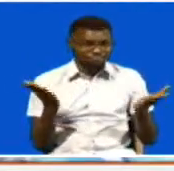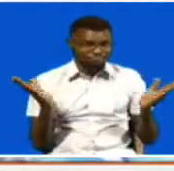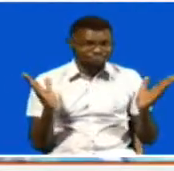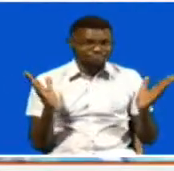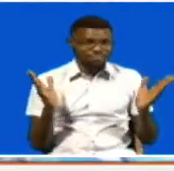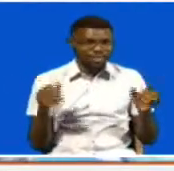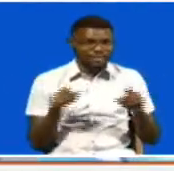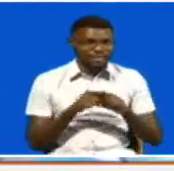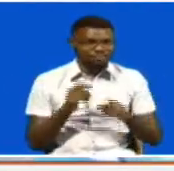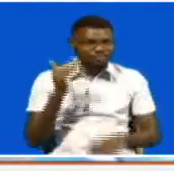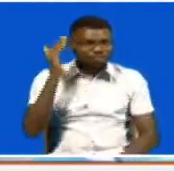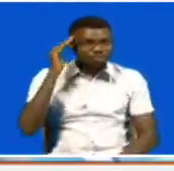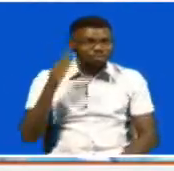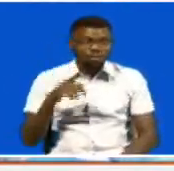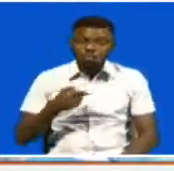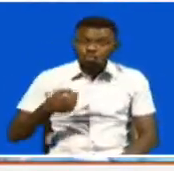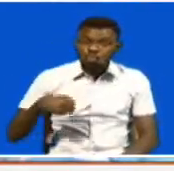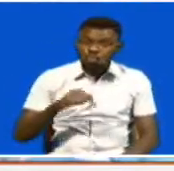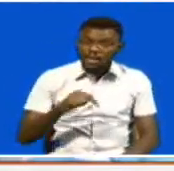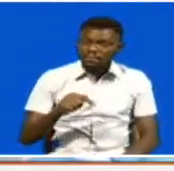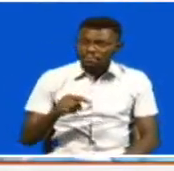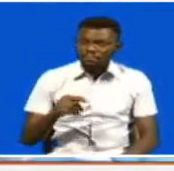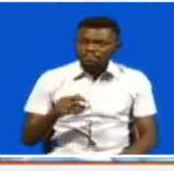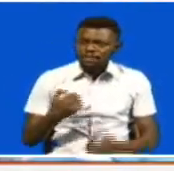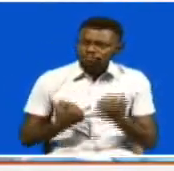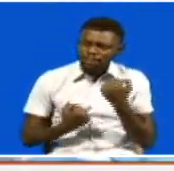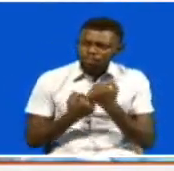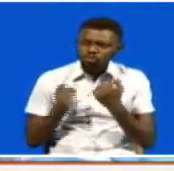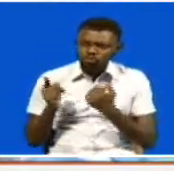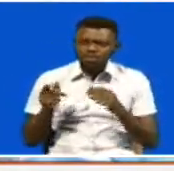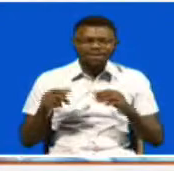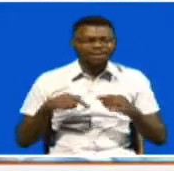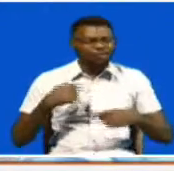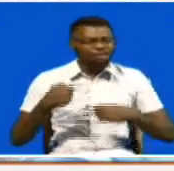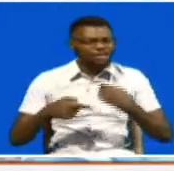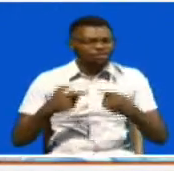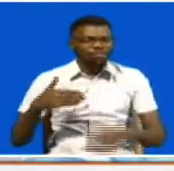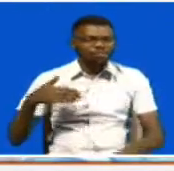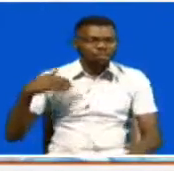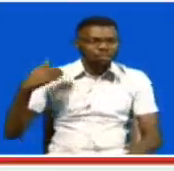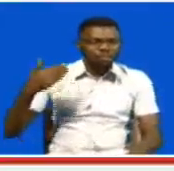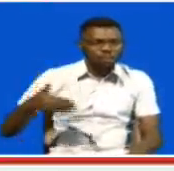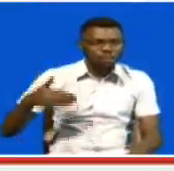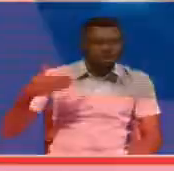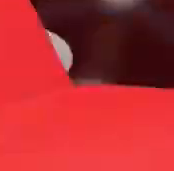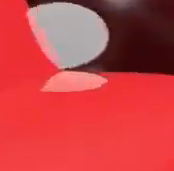Na ujue kwamba sisi tutasimama na wewe, yeah? Kila wakati.